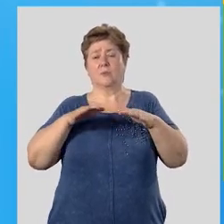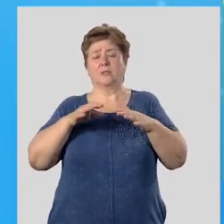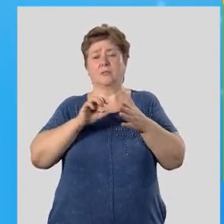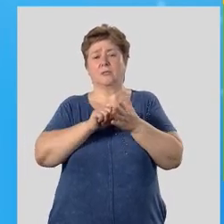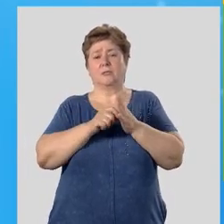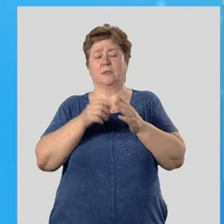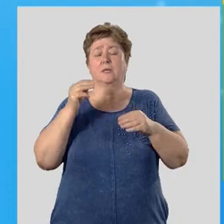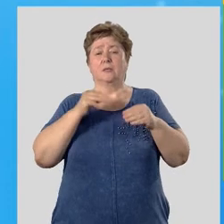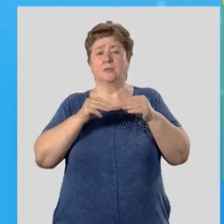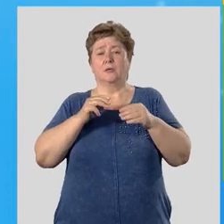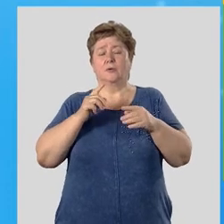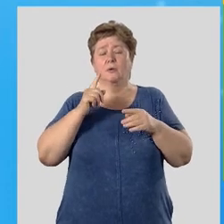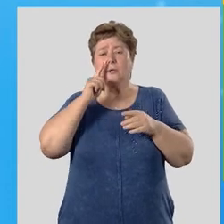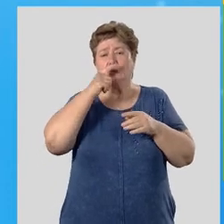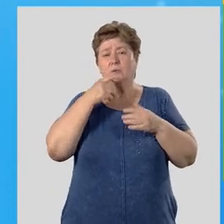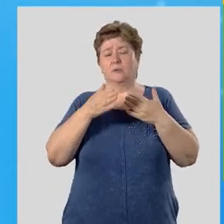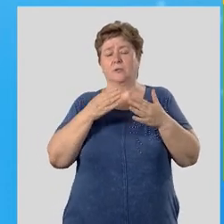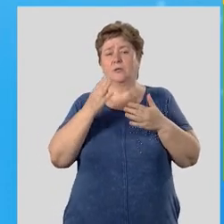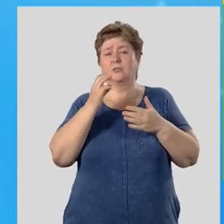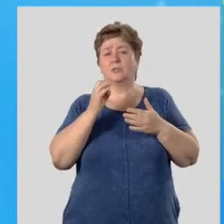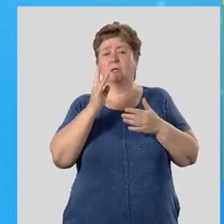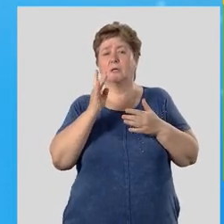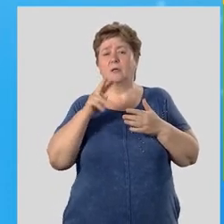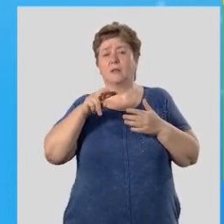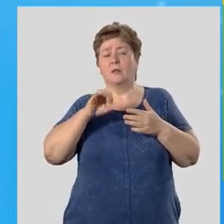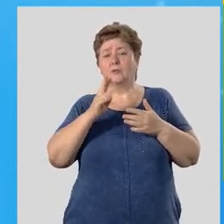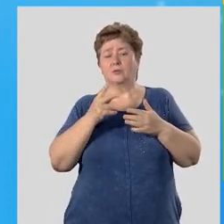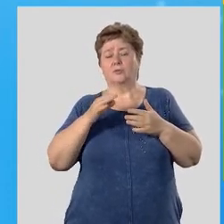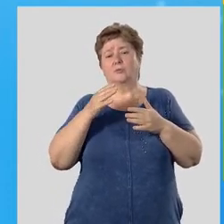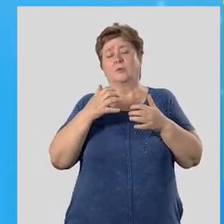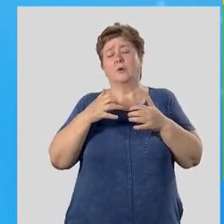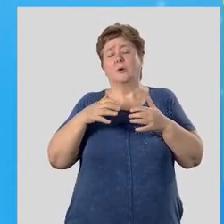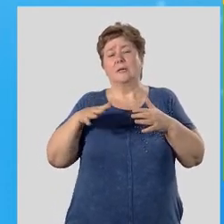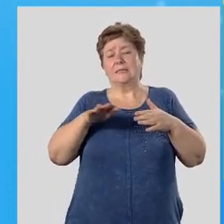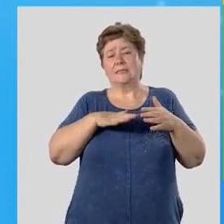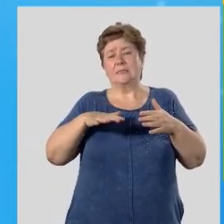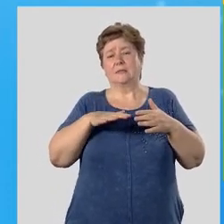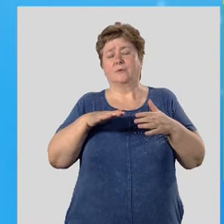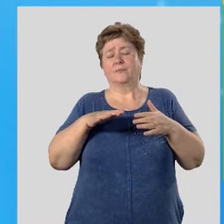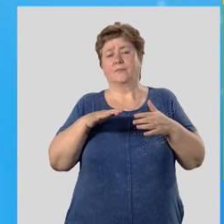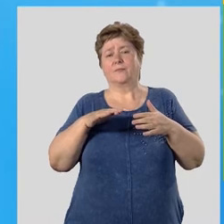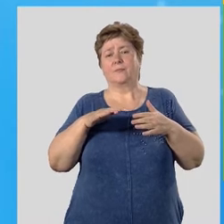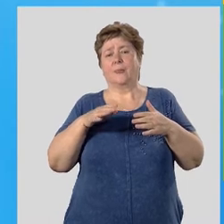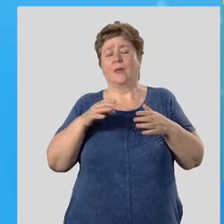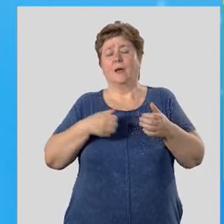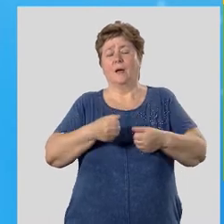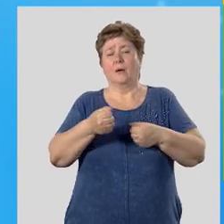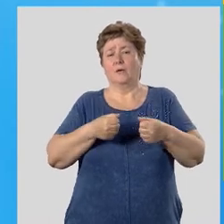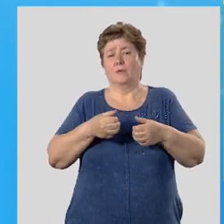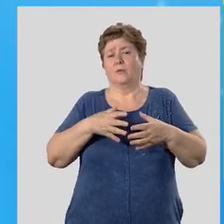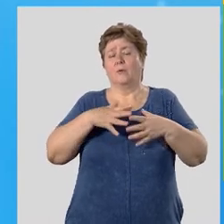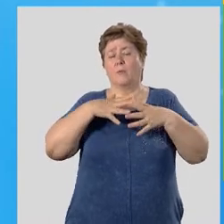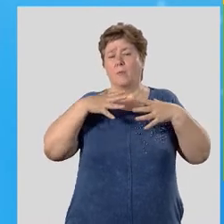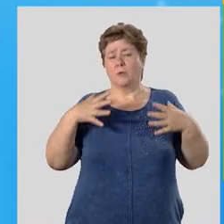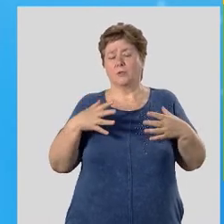Они создают кислую или щелочную реакцию среды. Роль минеральных веществ